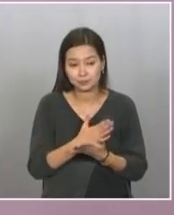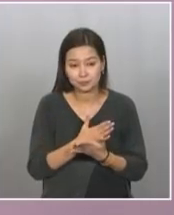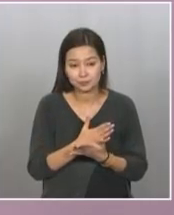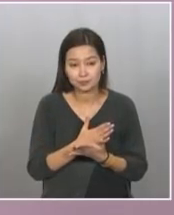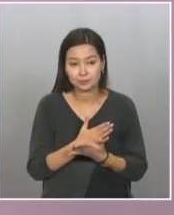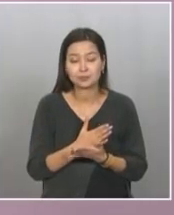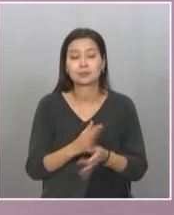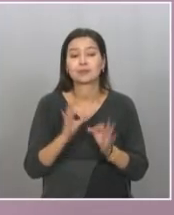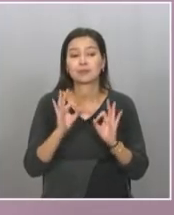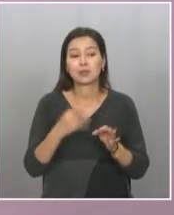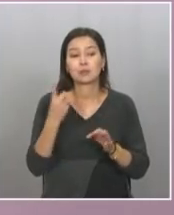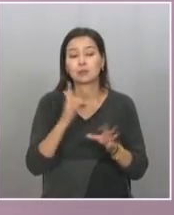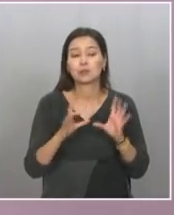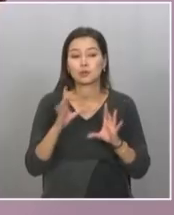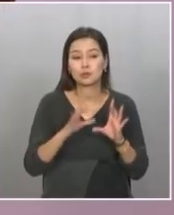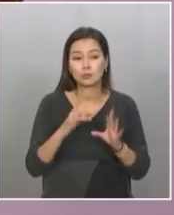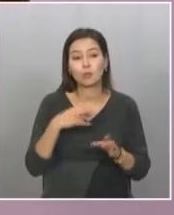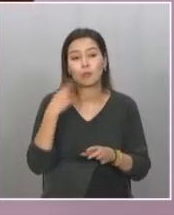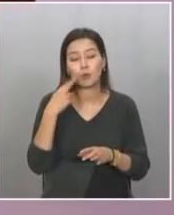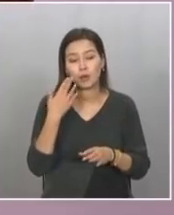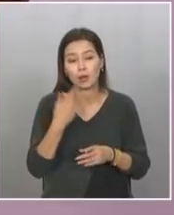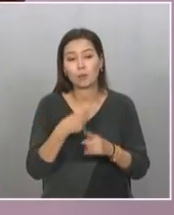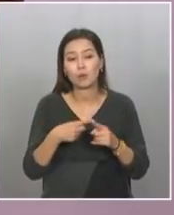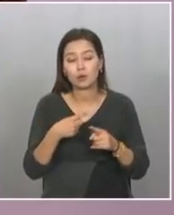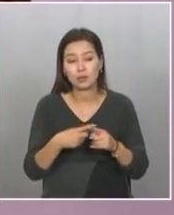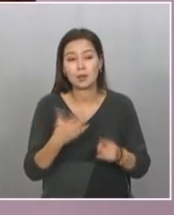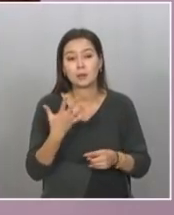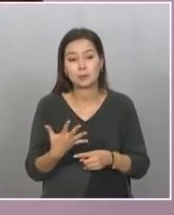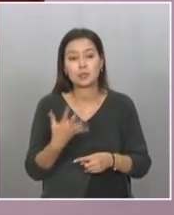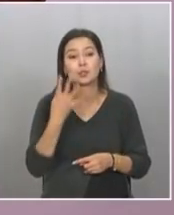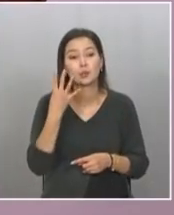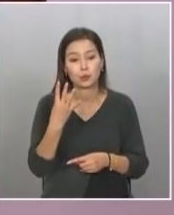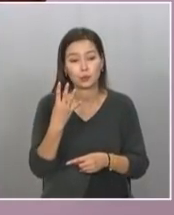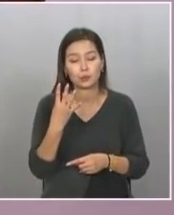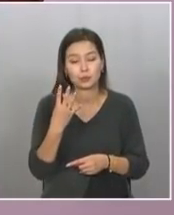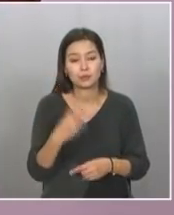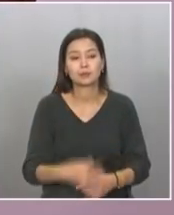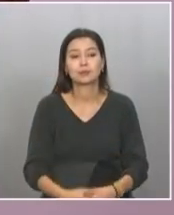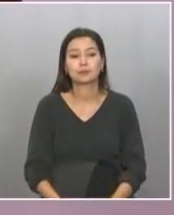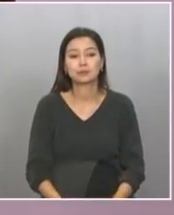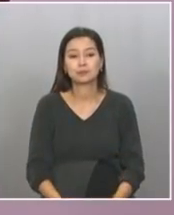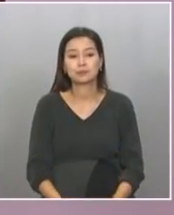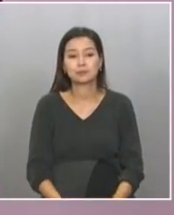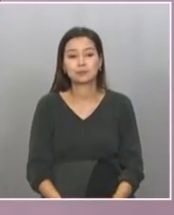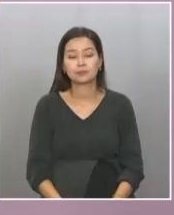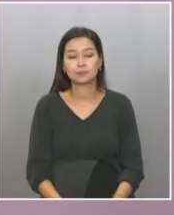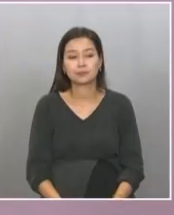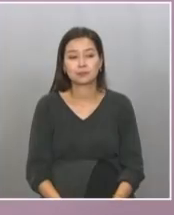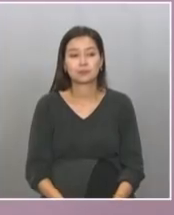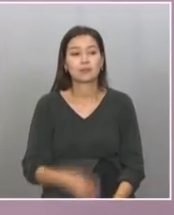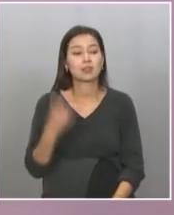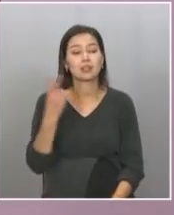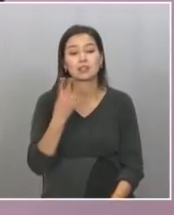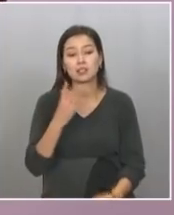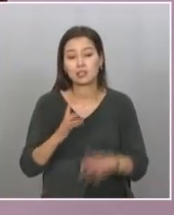Дұрыс, бірінші дөңгелектің боялған бөліктері 5-те 4. Ендеше екінші